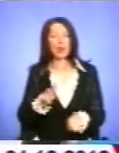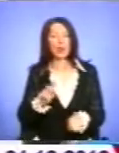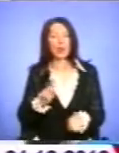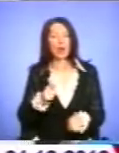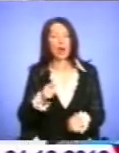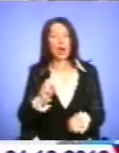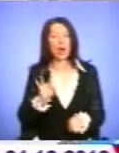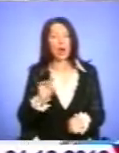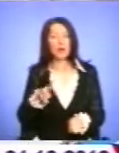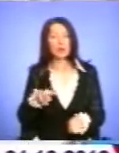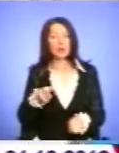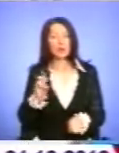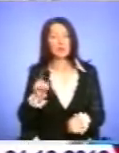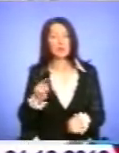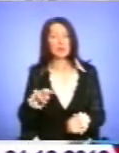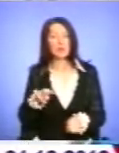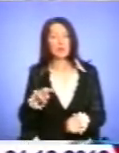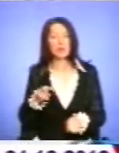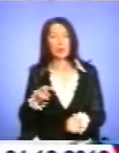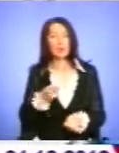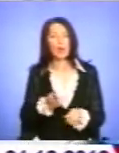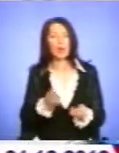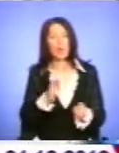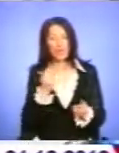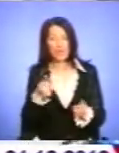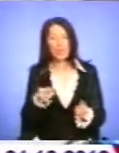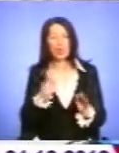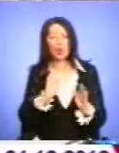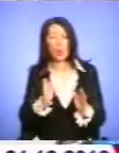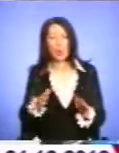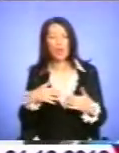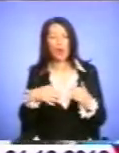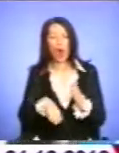Гавел, Ландсбергіс. Якби він був обраний в